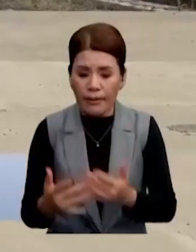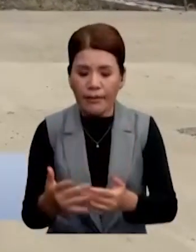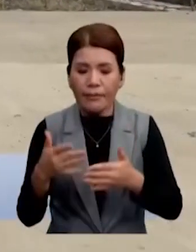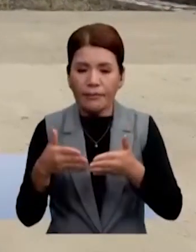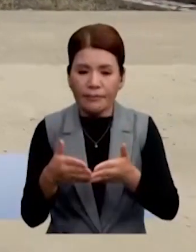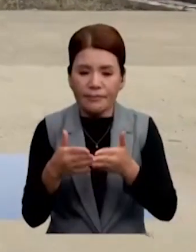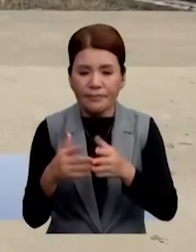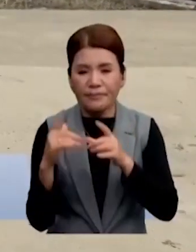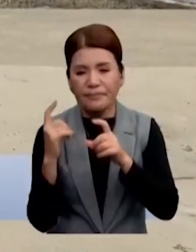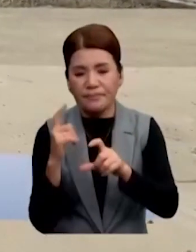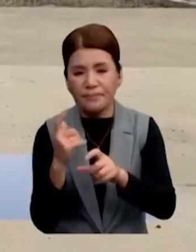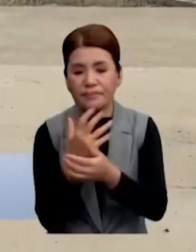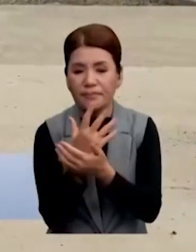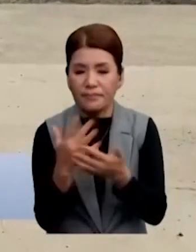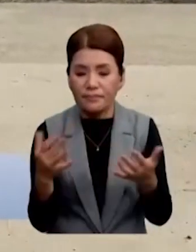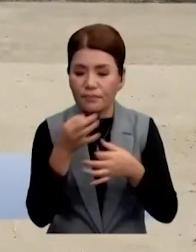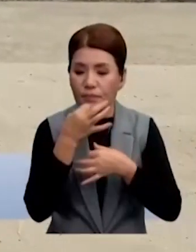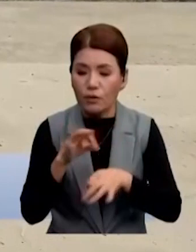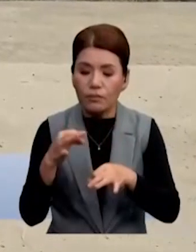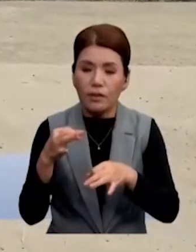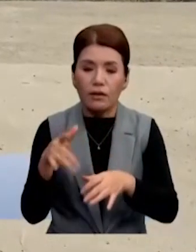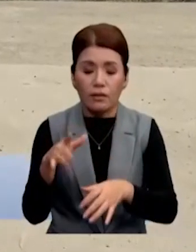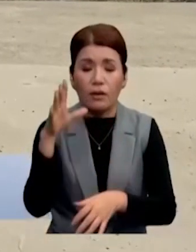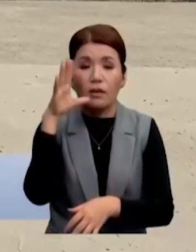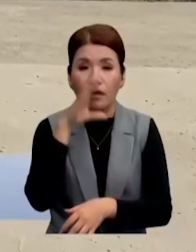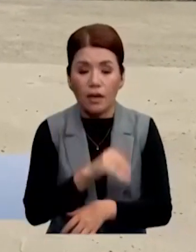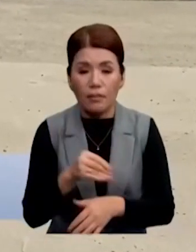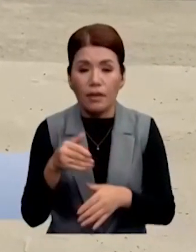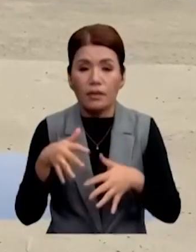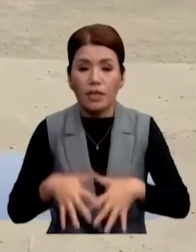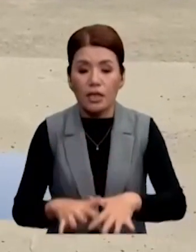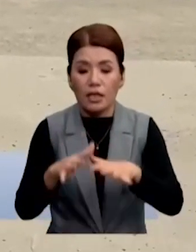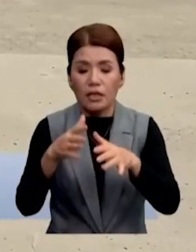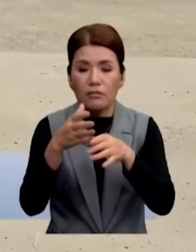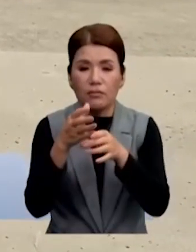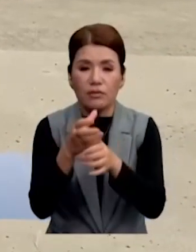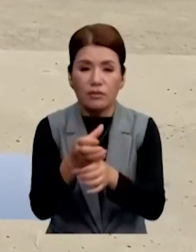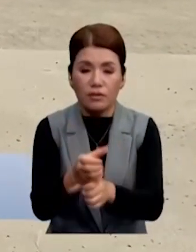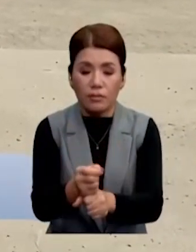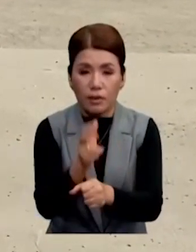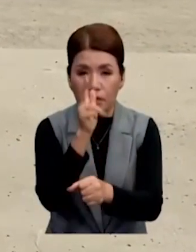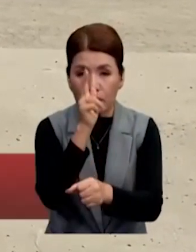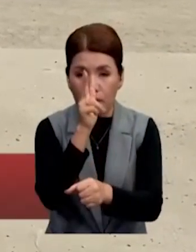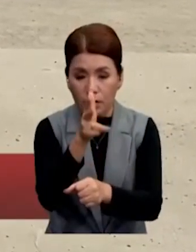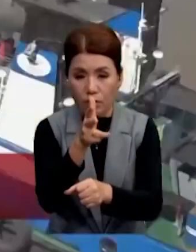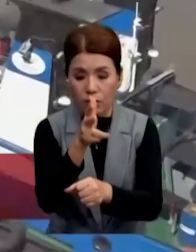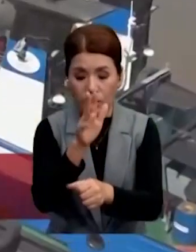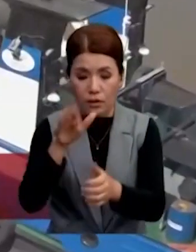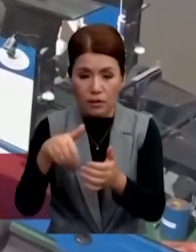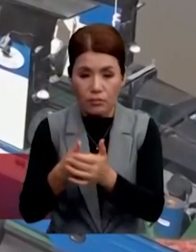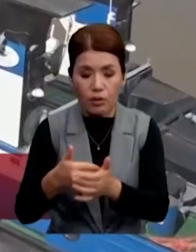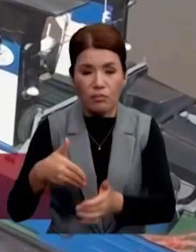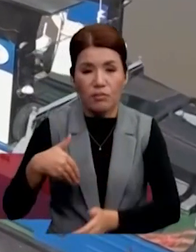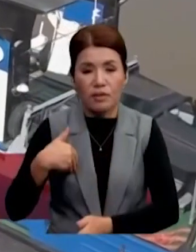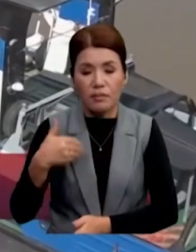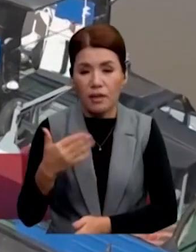арқылы тасымалданатын кез келген жүкті қабылдауға қауқарлы. Теңіз табанының таяздығынан соңғы 3 жыл бойы пайдасыз болып тұр.